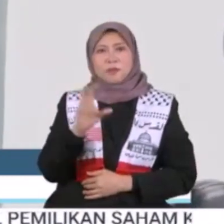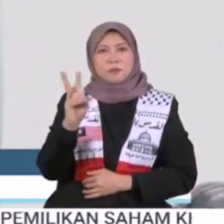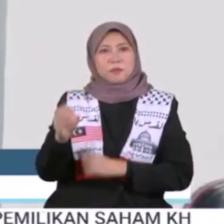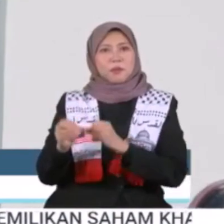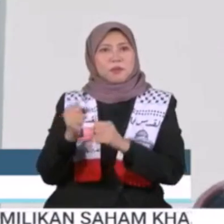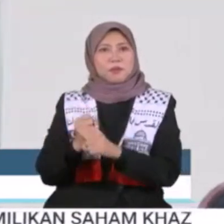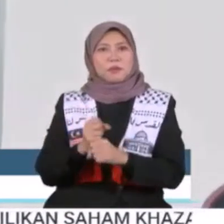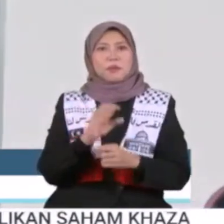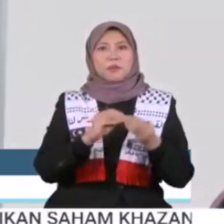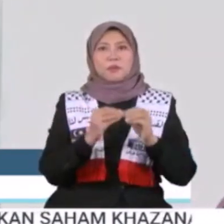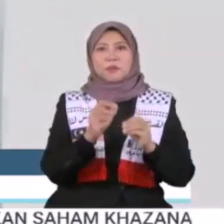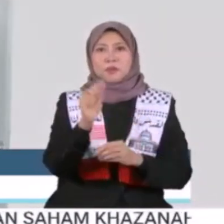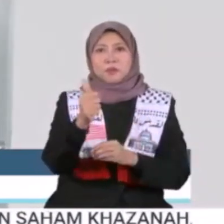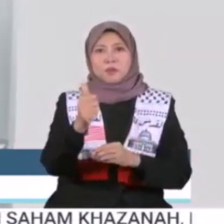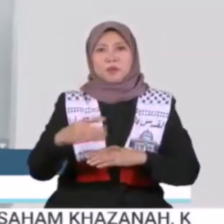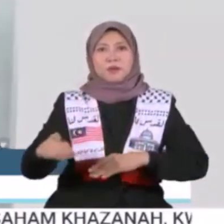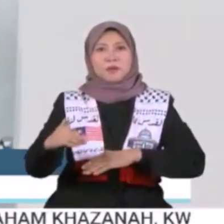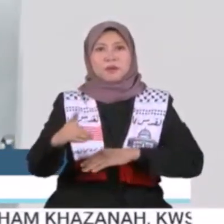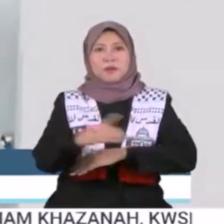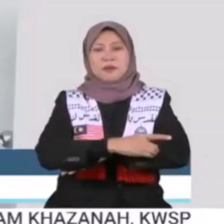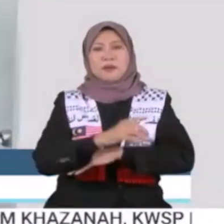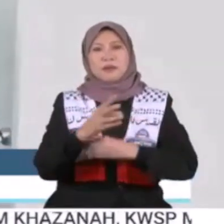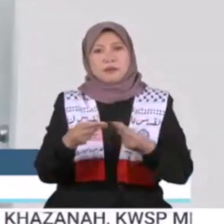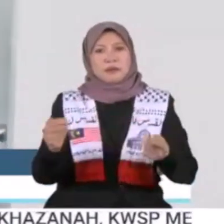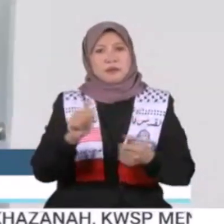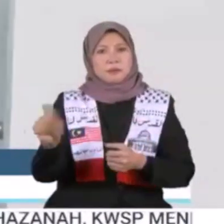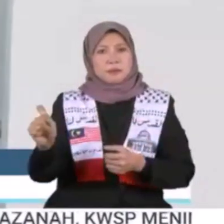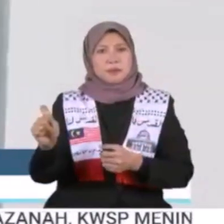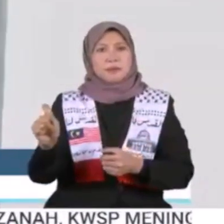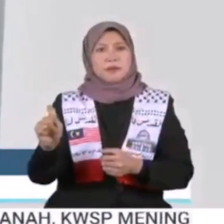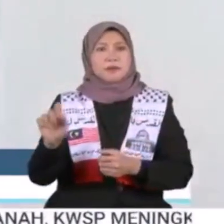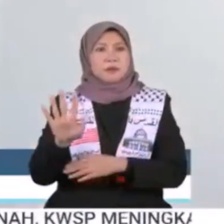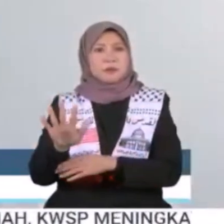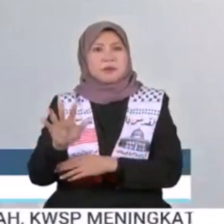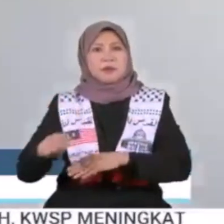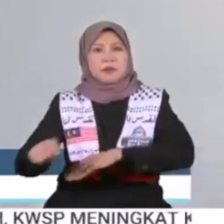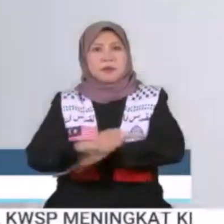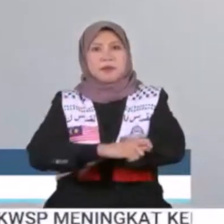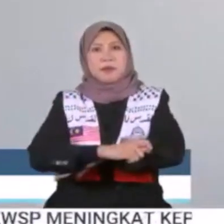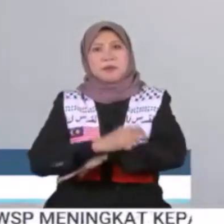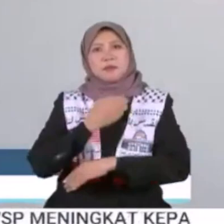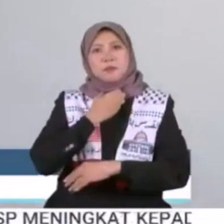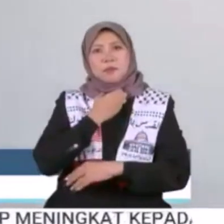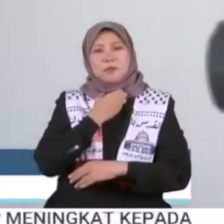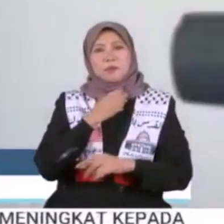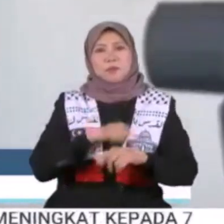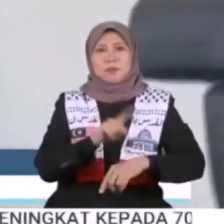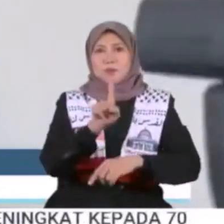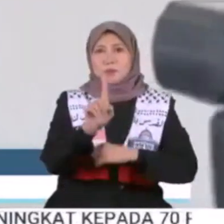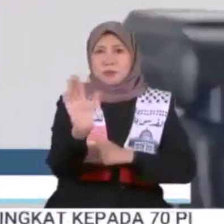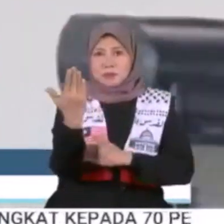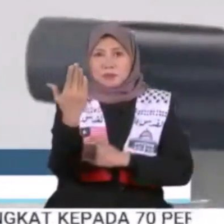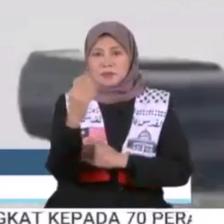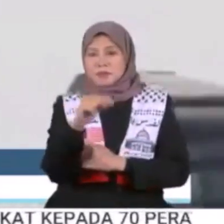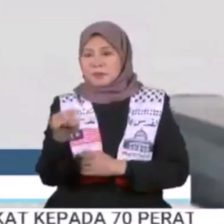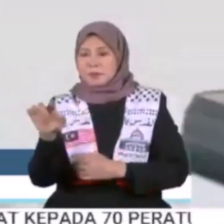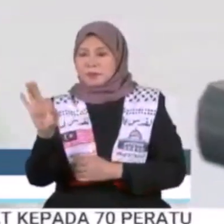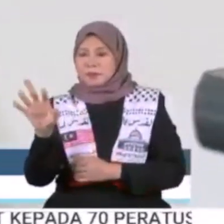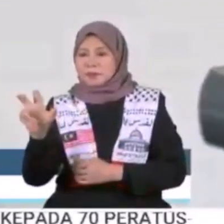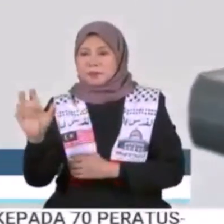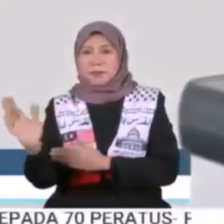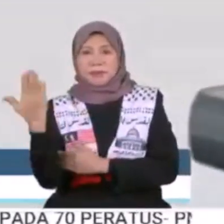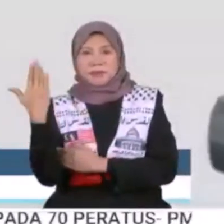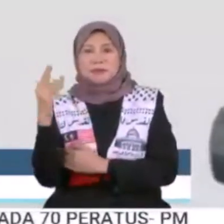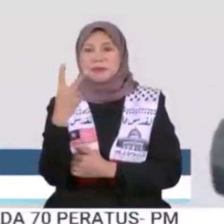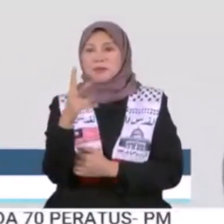rumah beralamat Nombor 10 Dataran Tanah Timur 5 Taman Restu Jaya Bercam Ipoh antara pukul 1 pagi hingga